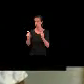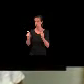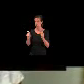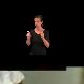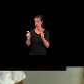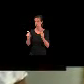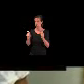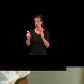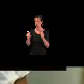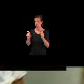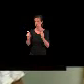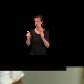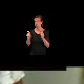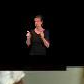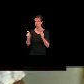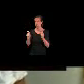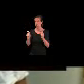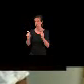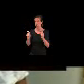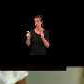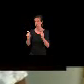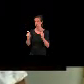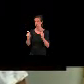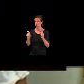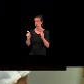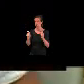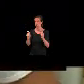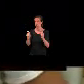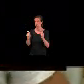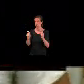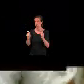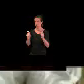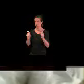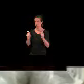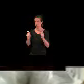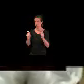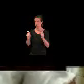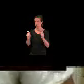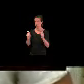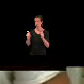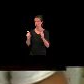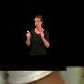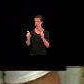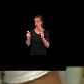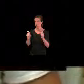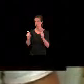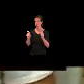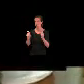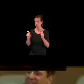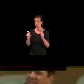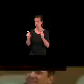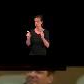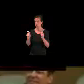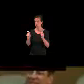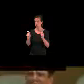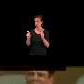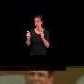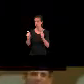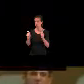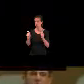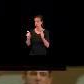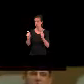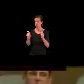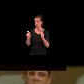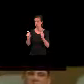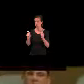du Laurent Wauquiez pétri de conviction qui veut redonner du sens à la politique. Assistana, démagogie,